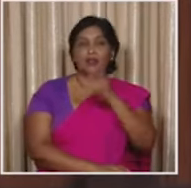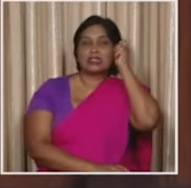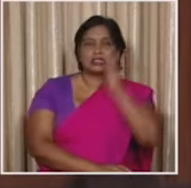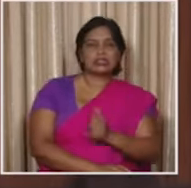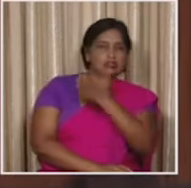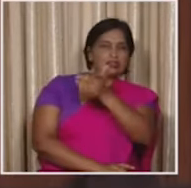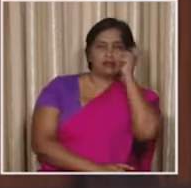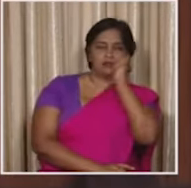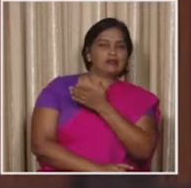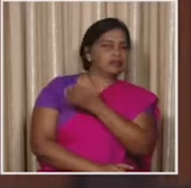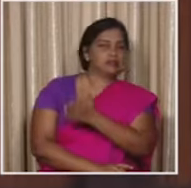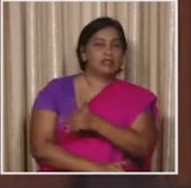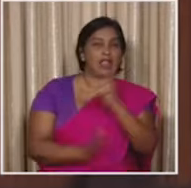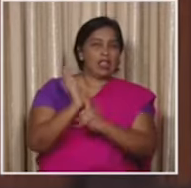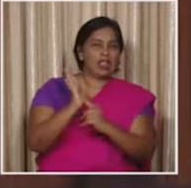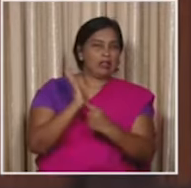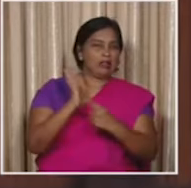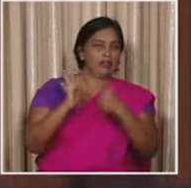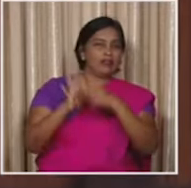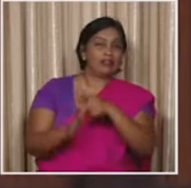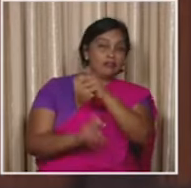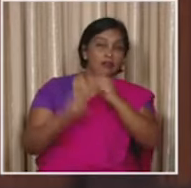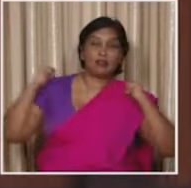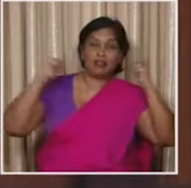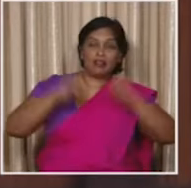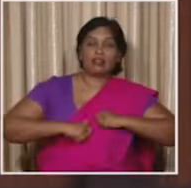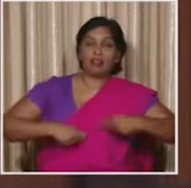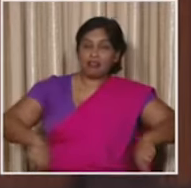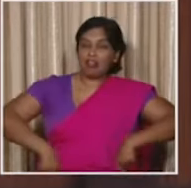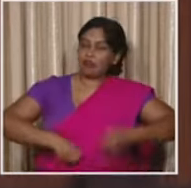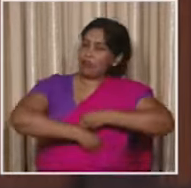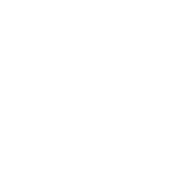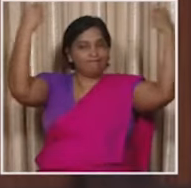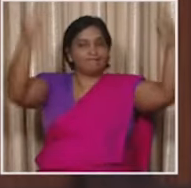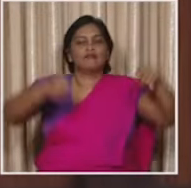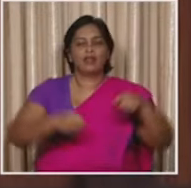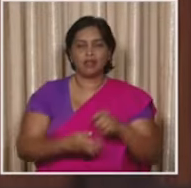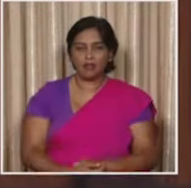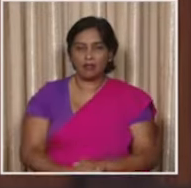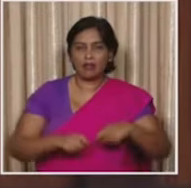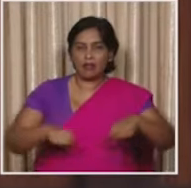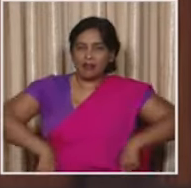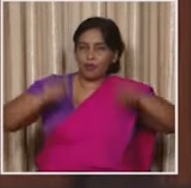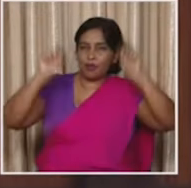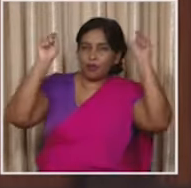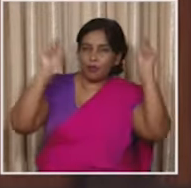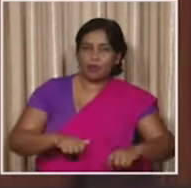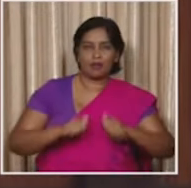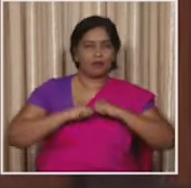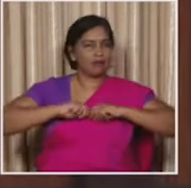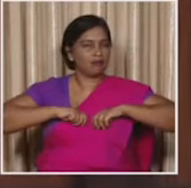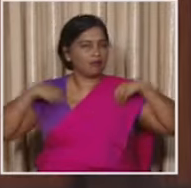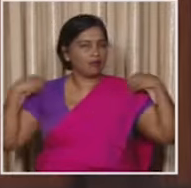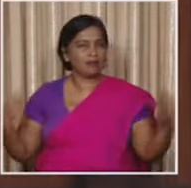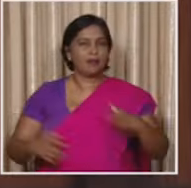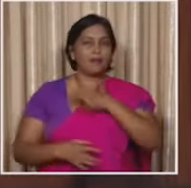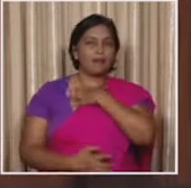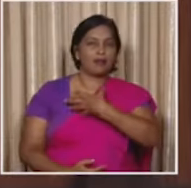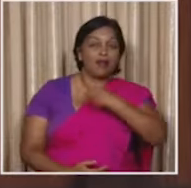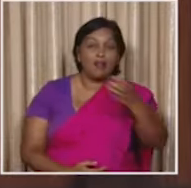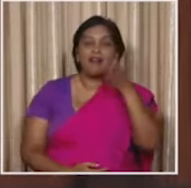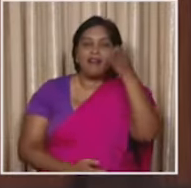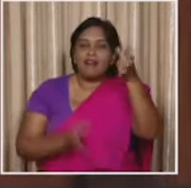Trastavadi. Make a tani LVD correct. Muga coat take Kalisama Galavan Mulwe. Kalisang Galavaneka, coat Galavaneka, Malakataneka,